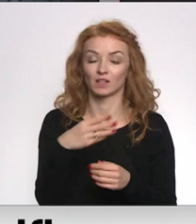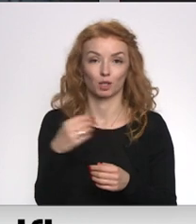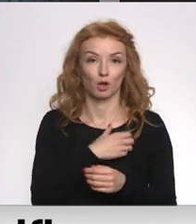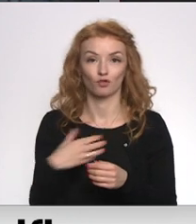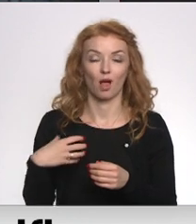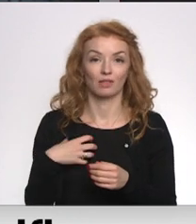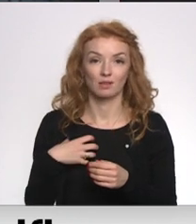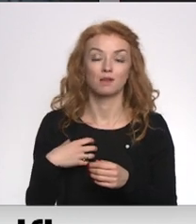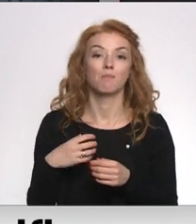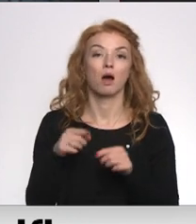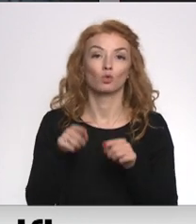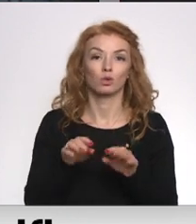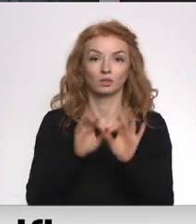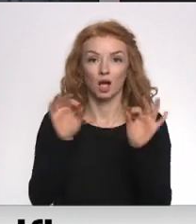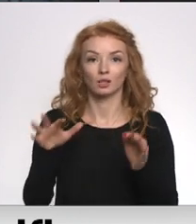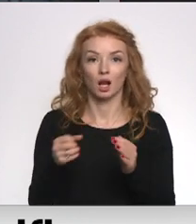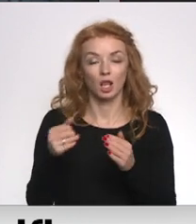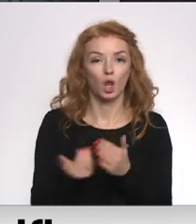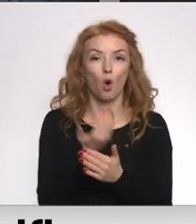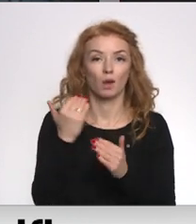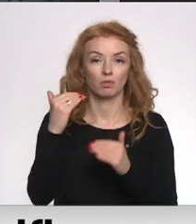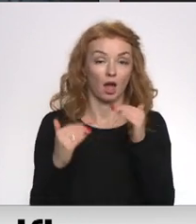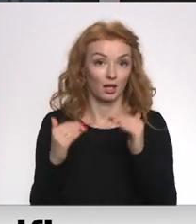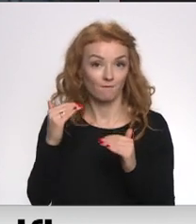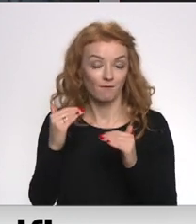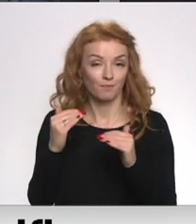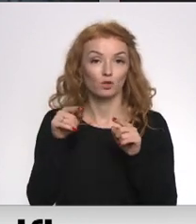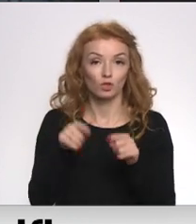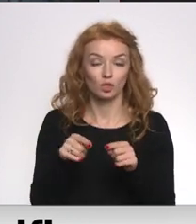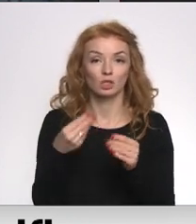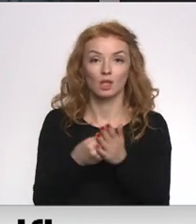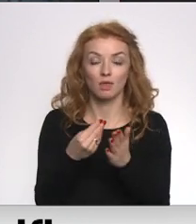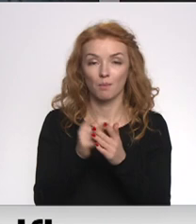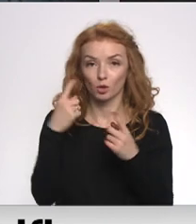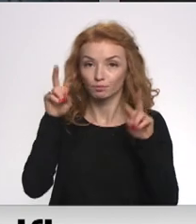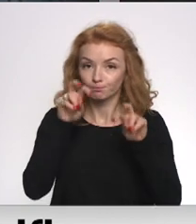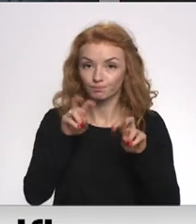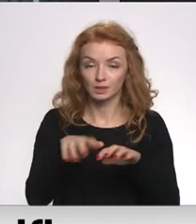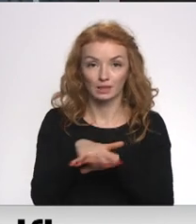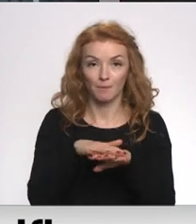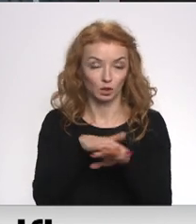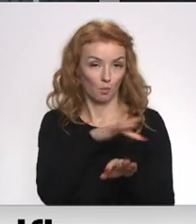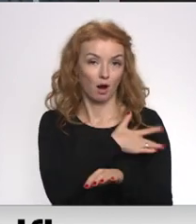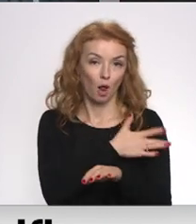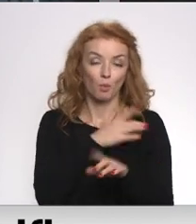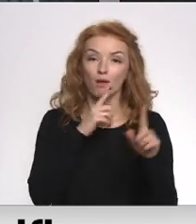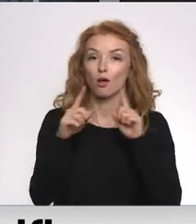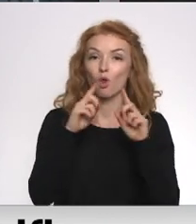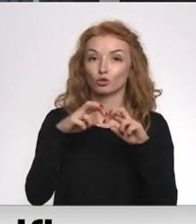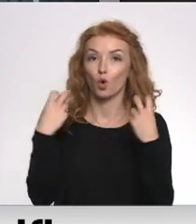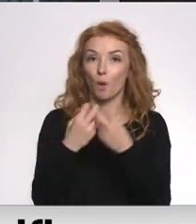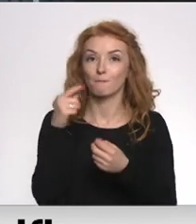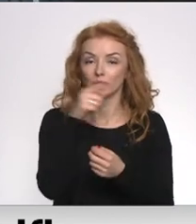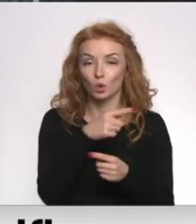siltumapgādes uzņēmumi to sāks ar jauniem paaugstinātiem tarifiem. Tarifu projekti vēl ir izskatīšanā sabiedrisko pakalpojumu regulēšanas komisijā,